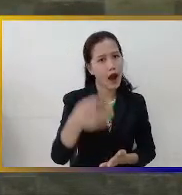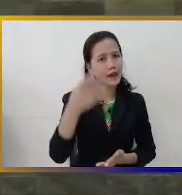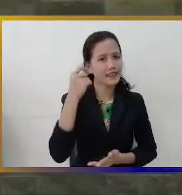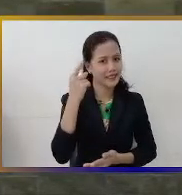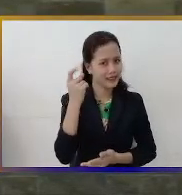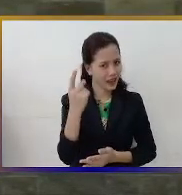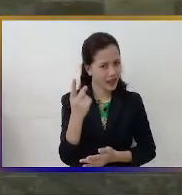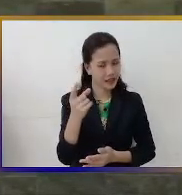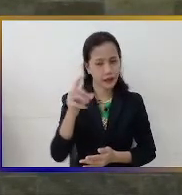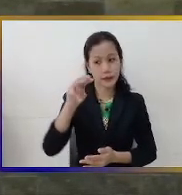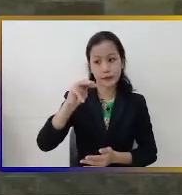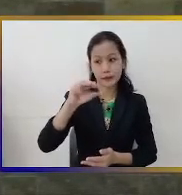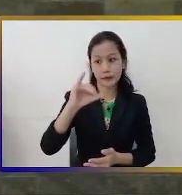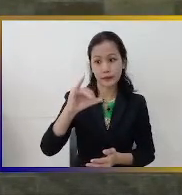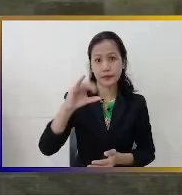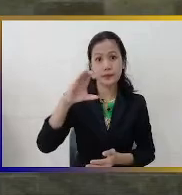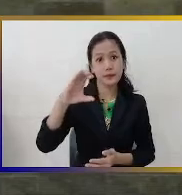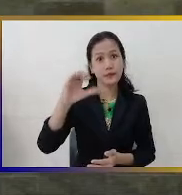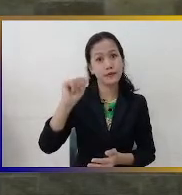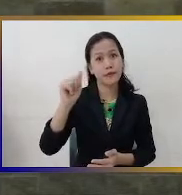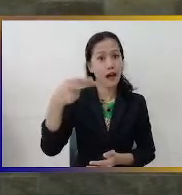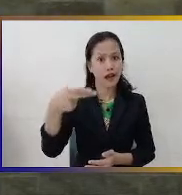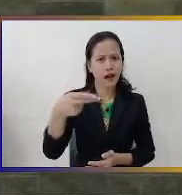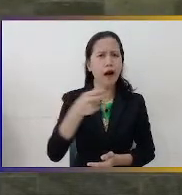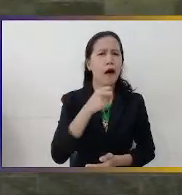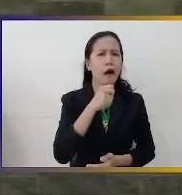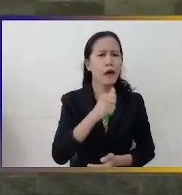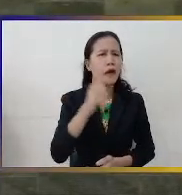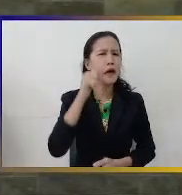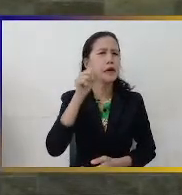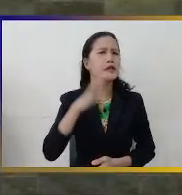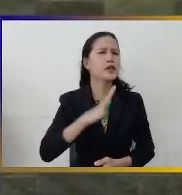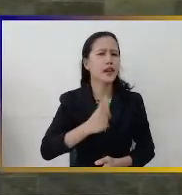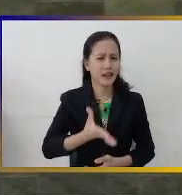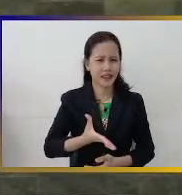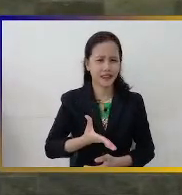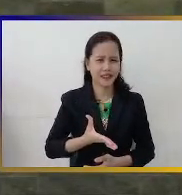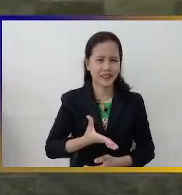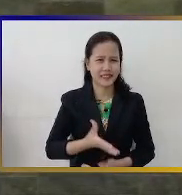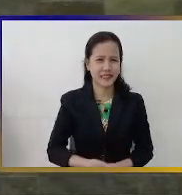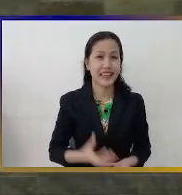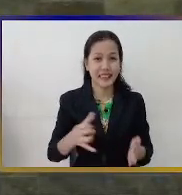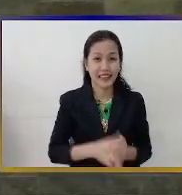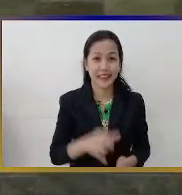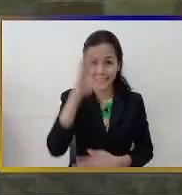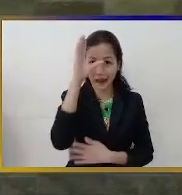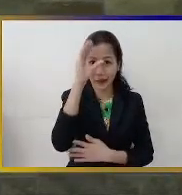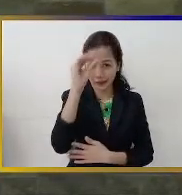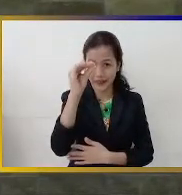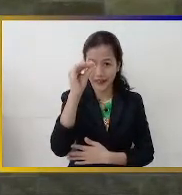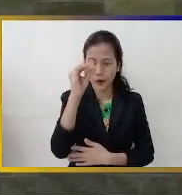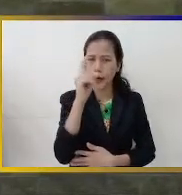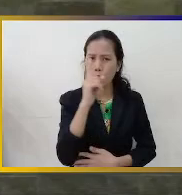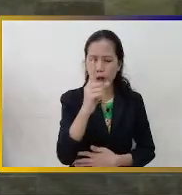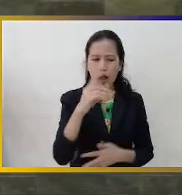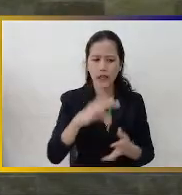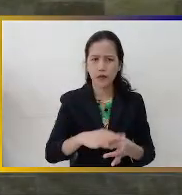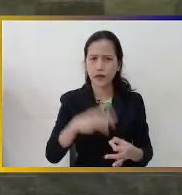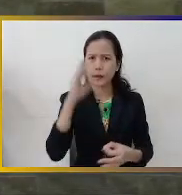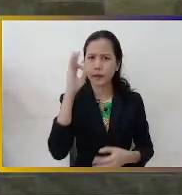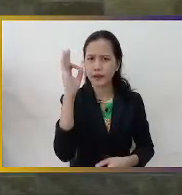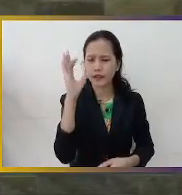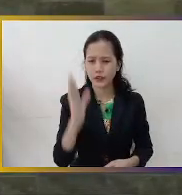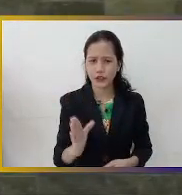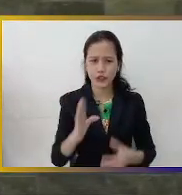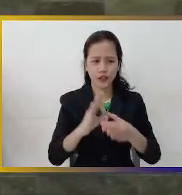At siya po ang author ng libro po na ito. And the date na isinulat niya po ang